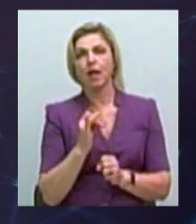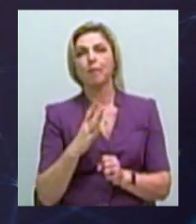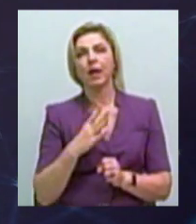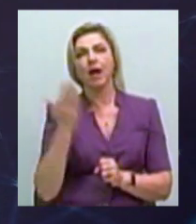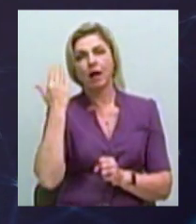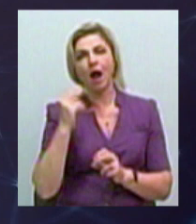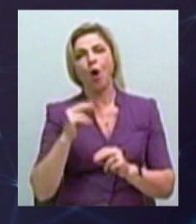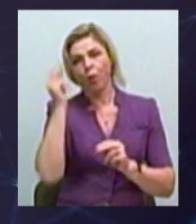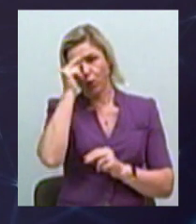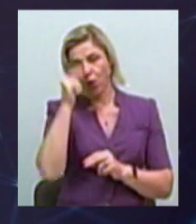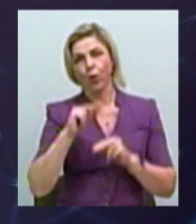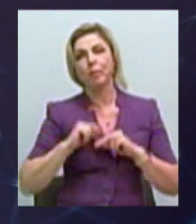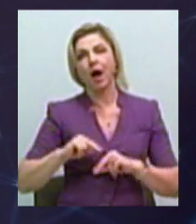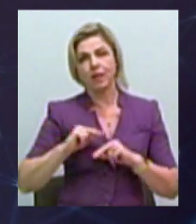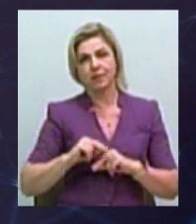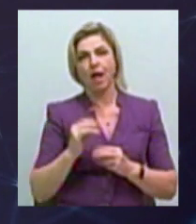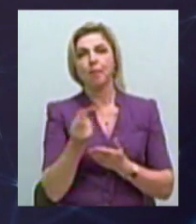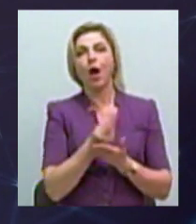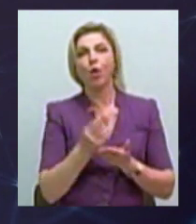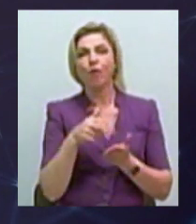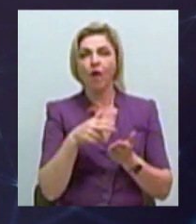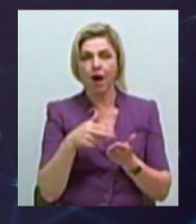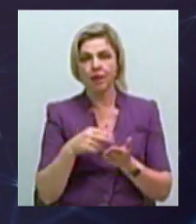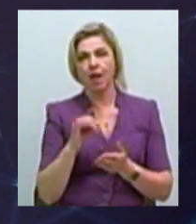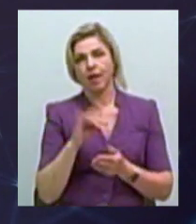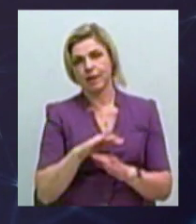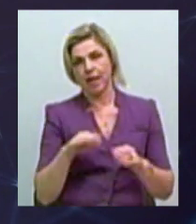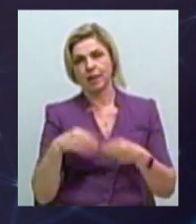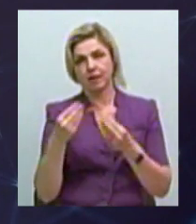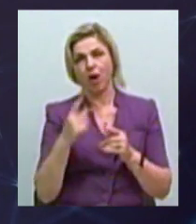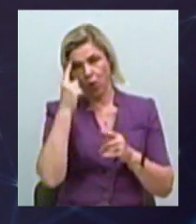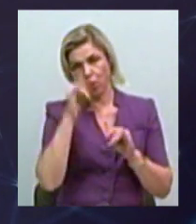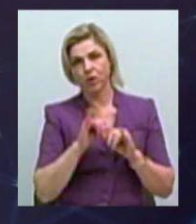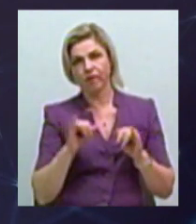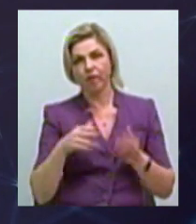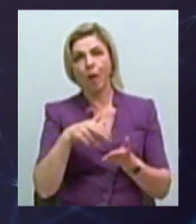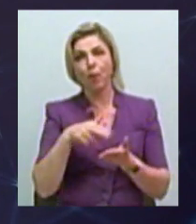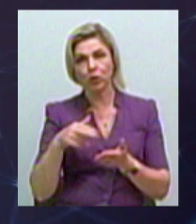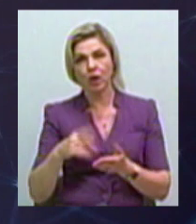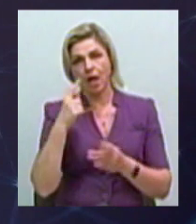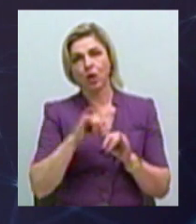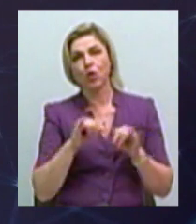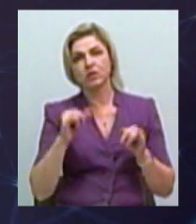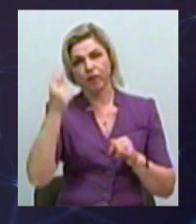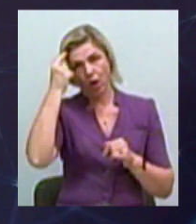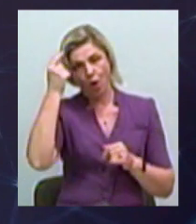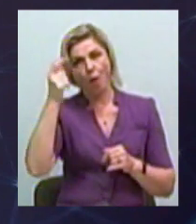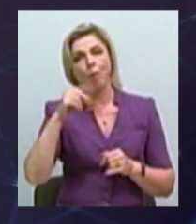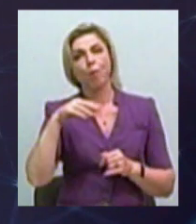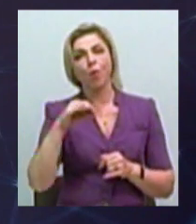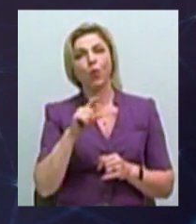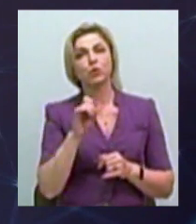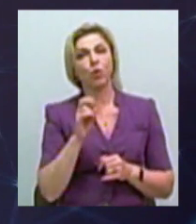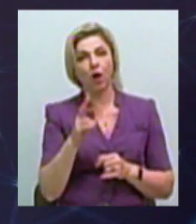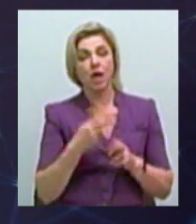і малювання, і всього такого – недаремно дітям розвивають моторику. Розвивається моторика, розвивається мозок. Це прямий взаємозв'язок.